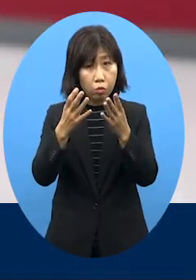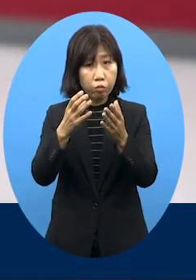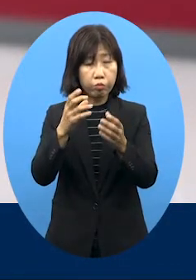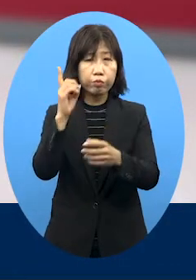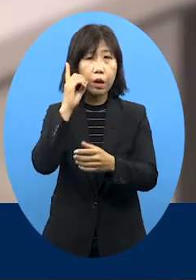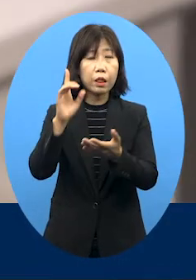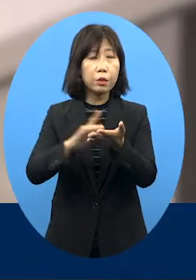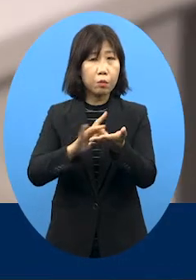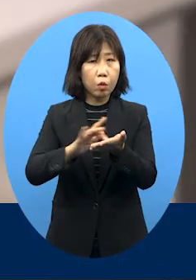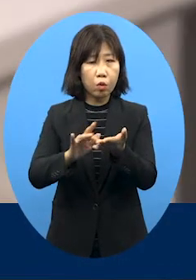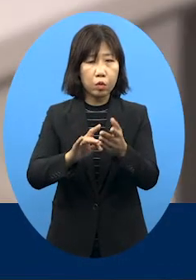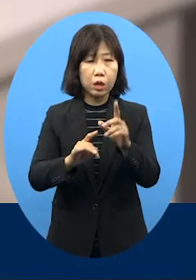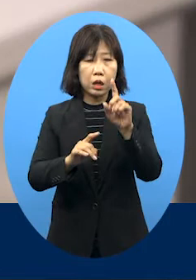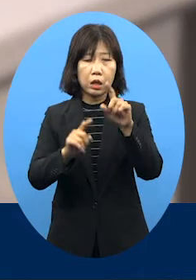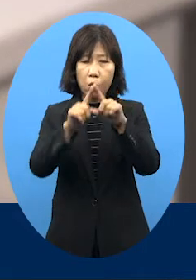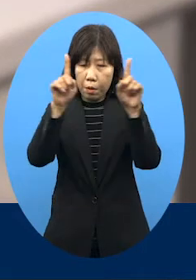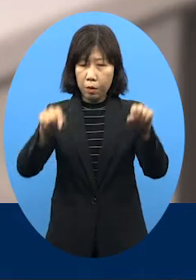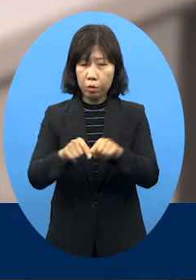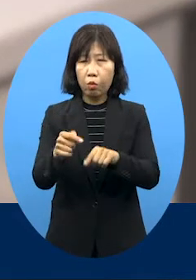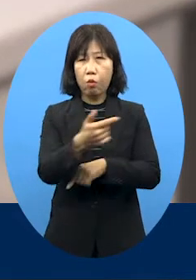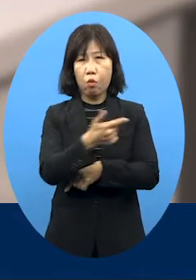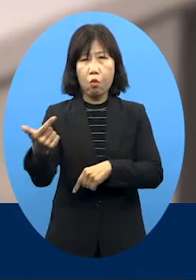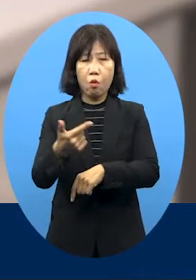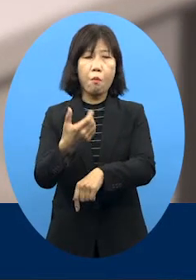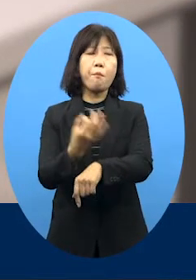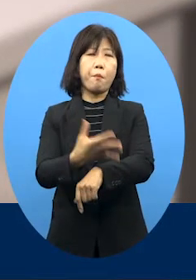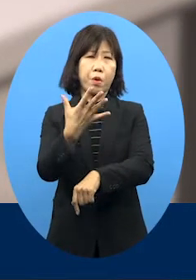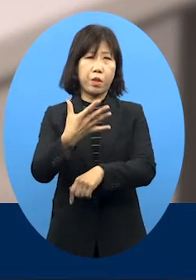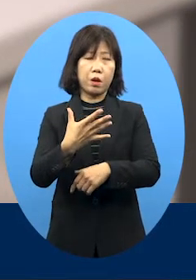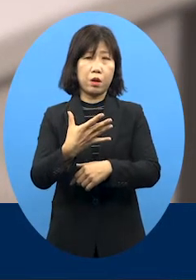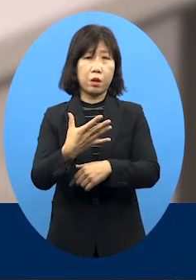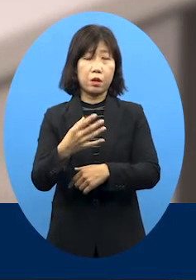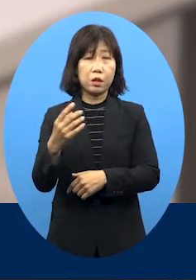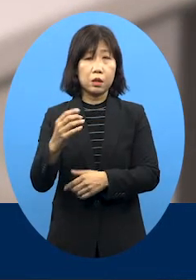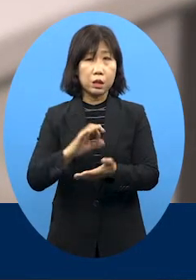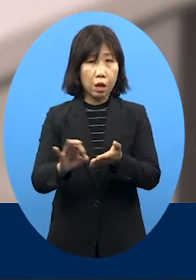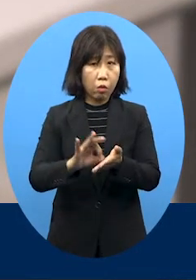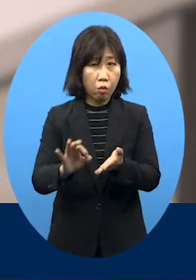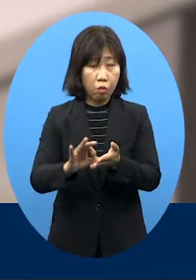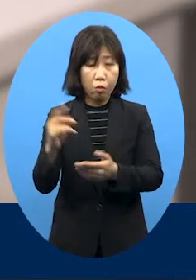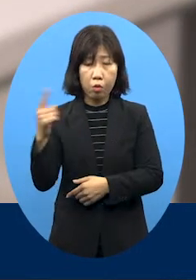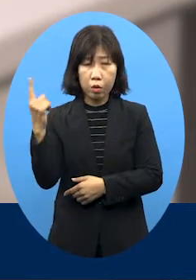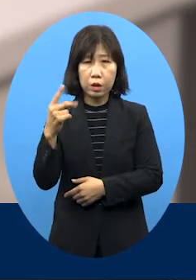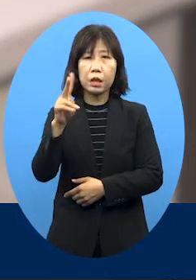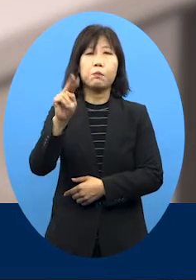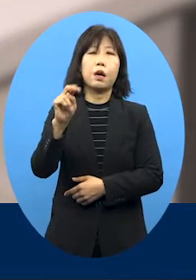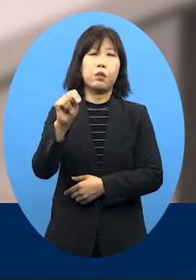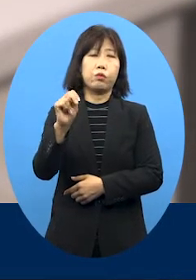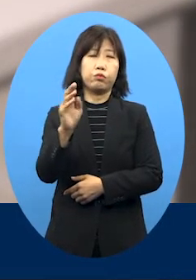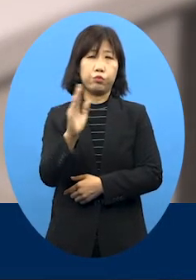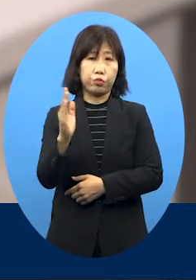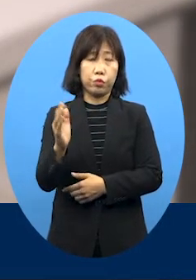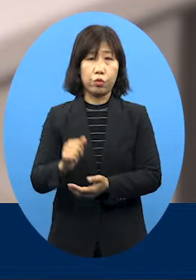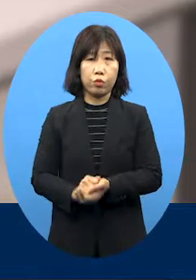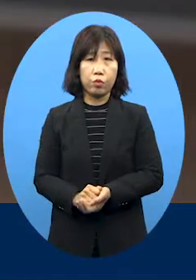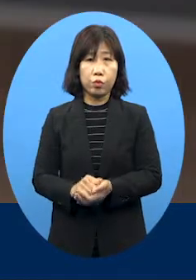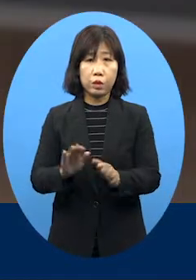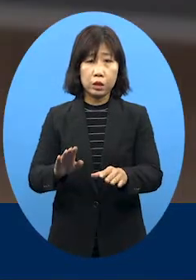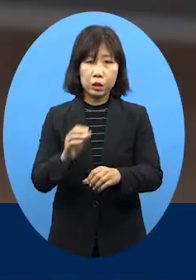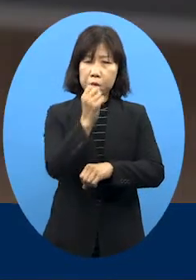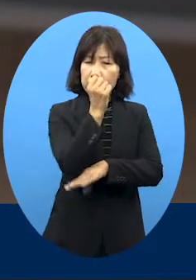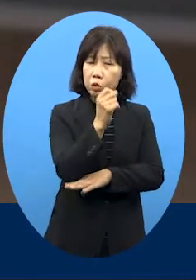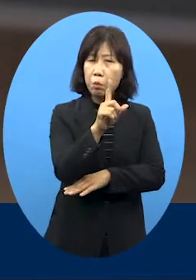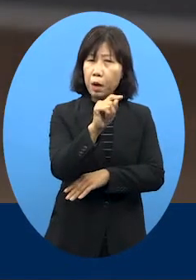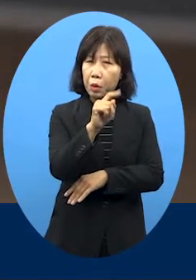크기 제품으로 화면이 커서 어르신들이 이용하기 편리하고 월 2만원 이하로 저렴하게 이용할 수 있습니다